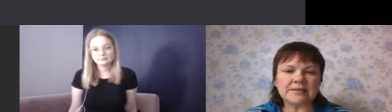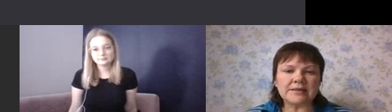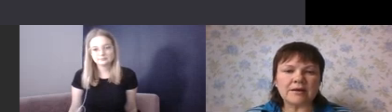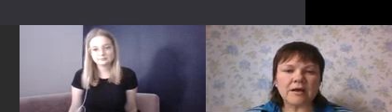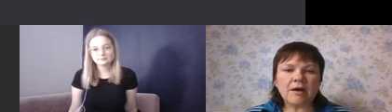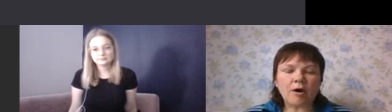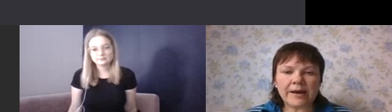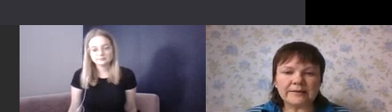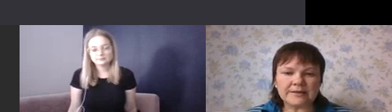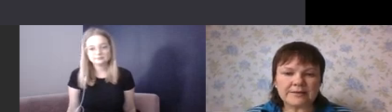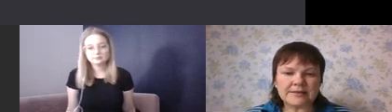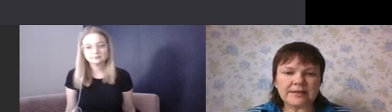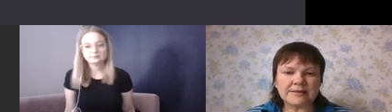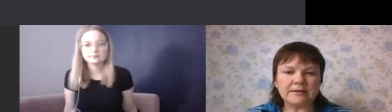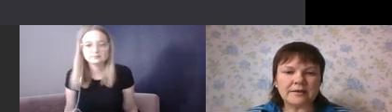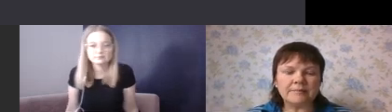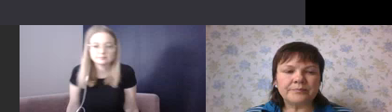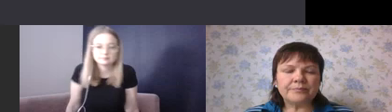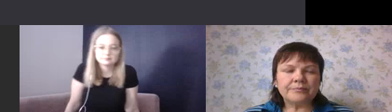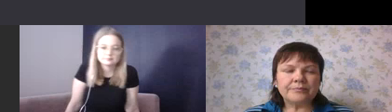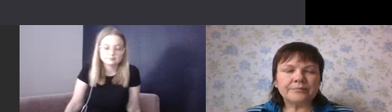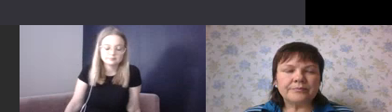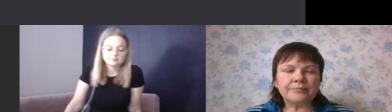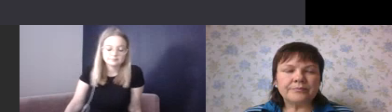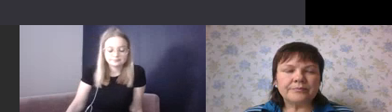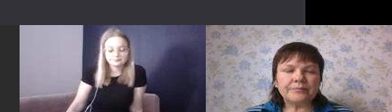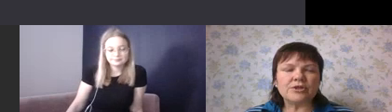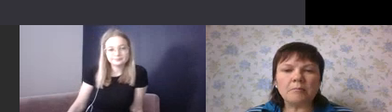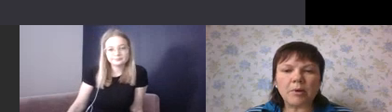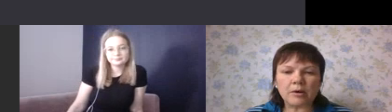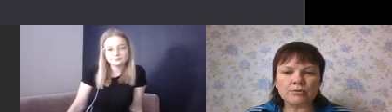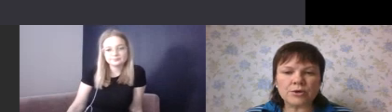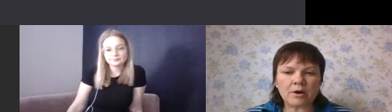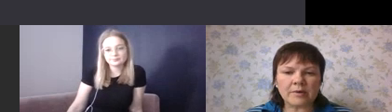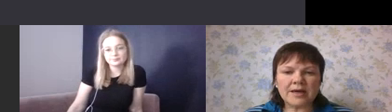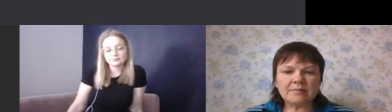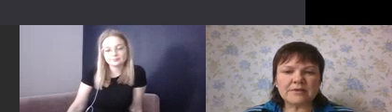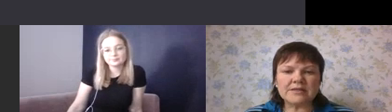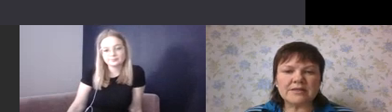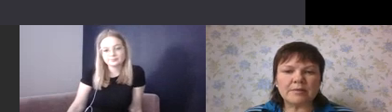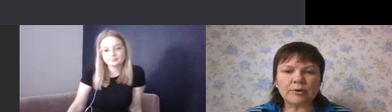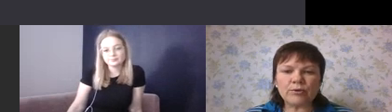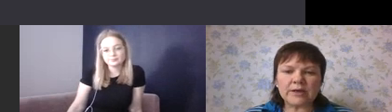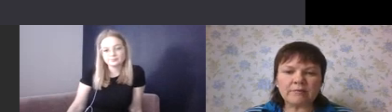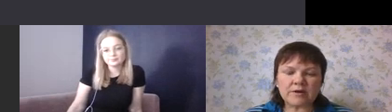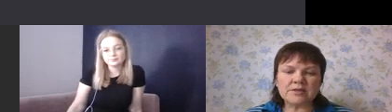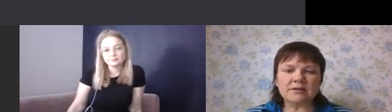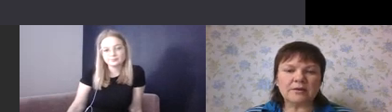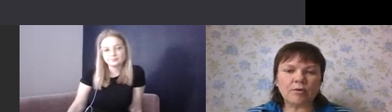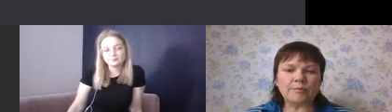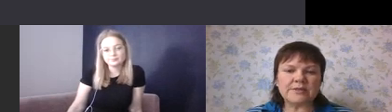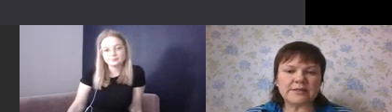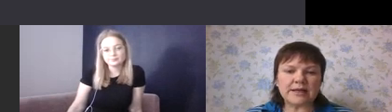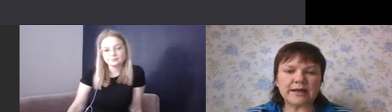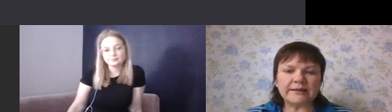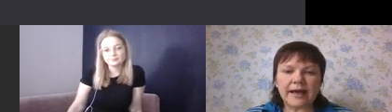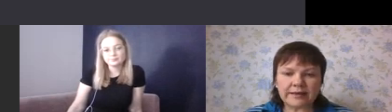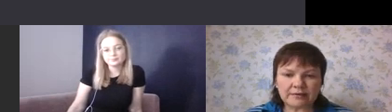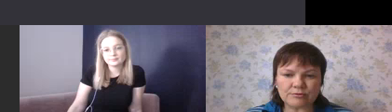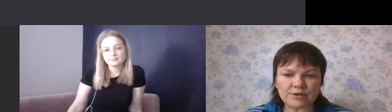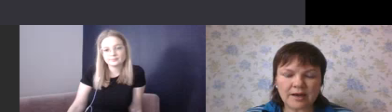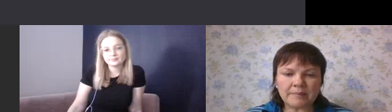kujunevad mingitest ametitest sellised nagu stamp arusaamad, mis ei pruugi vastata